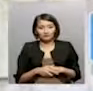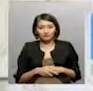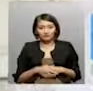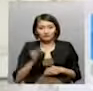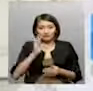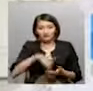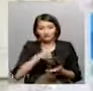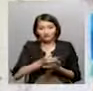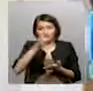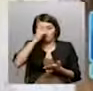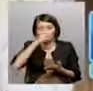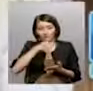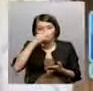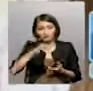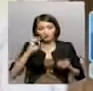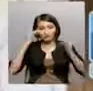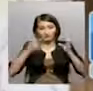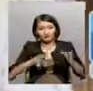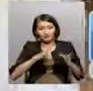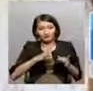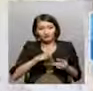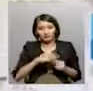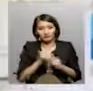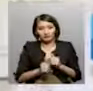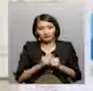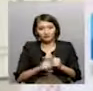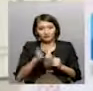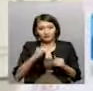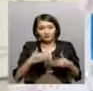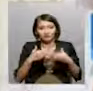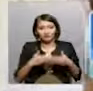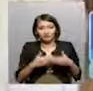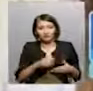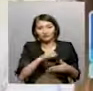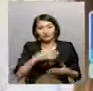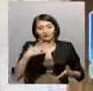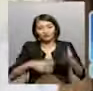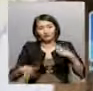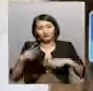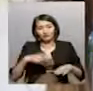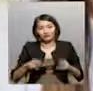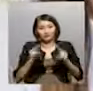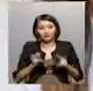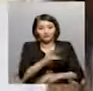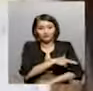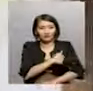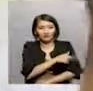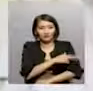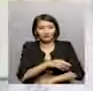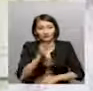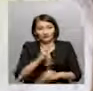елбасымыздың жолдауы болды. Онда жолдауда біз өте қуаныштымыз. Біздің дәрігерлер, коллегалар